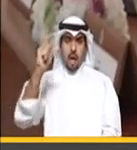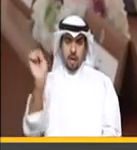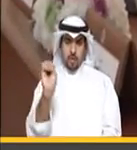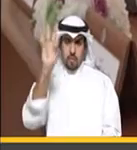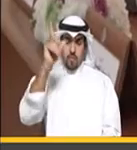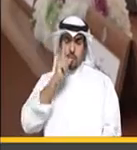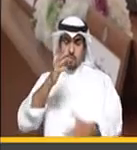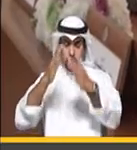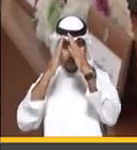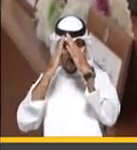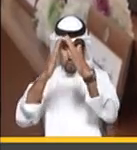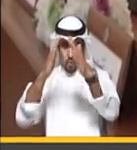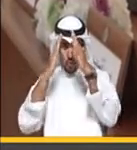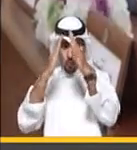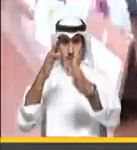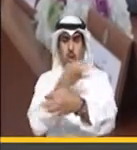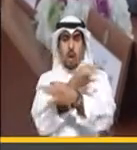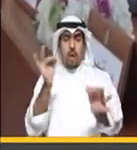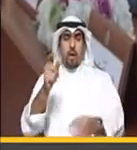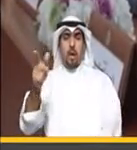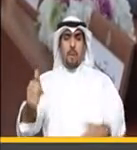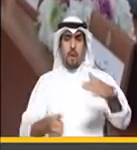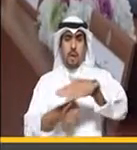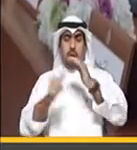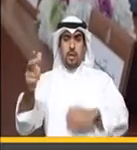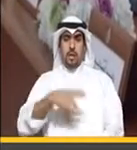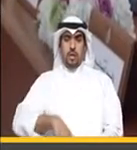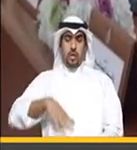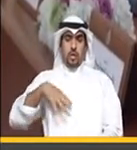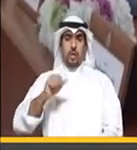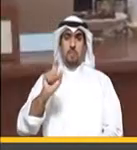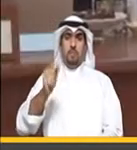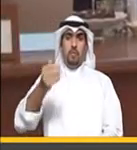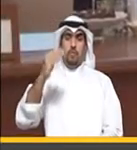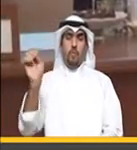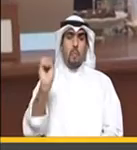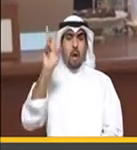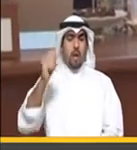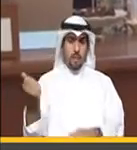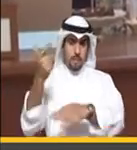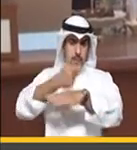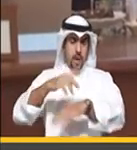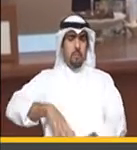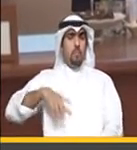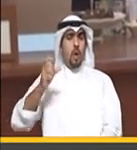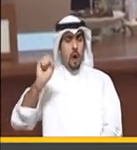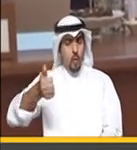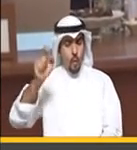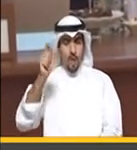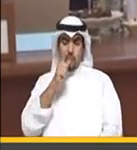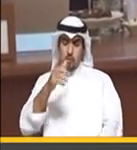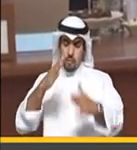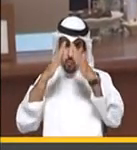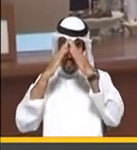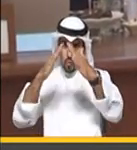شكر وثناء القيادة السياسية العليا للمؤسسة الأمنية ومنتسبيها على